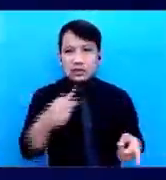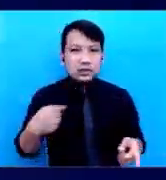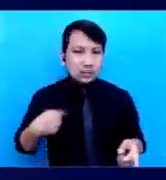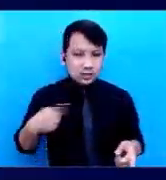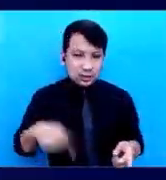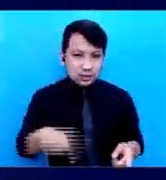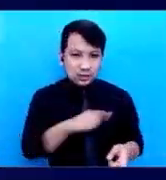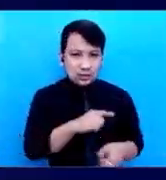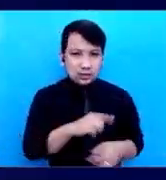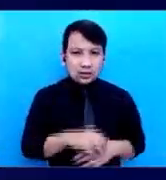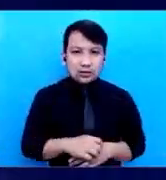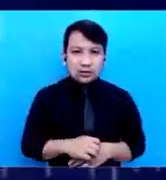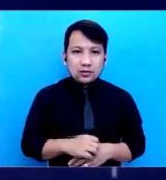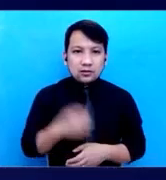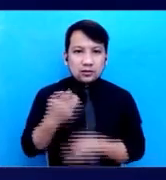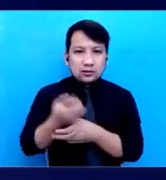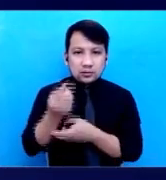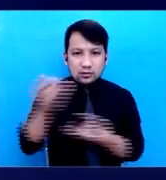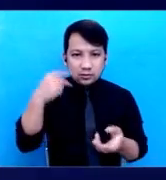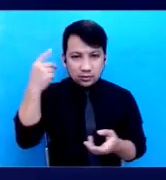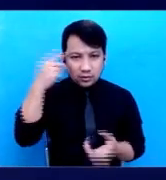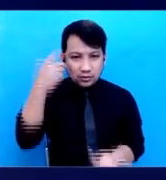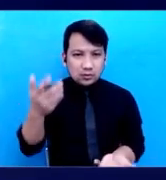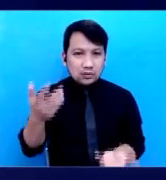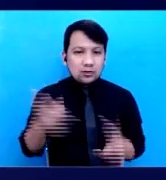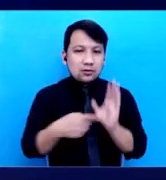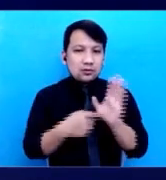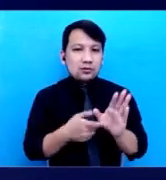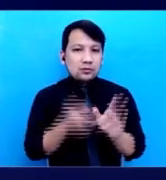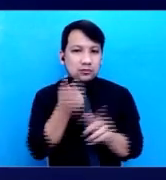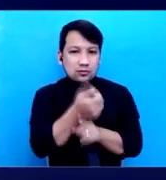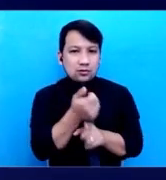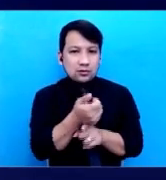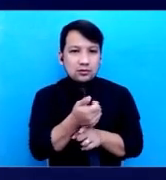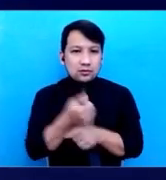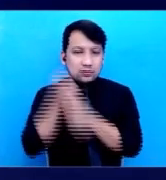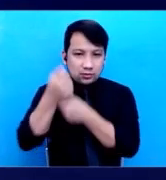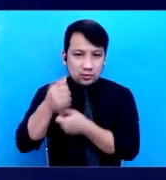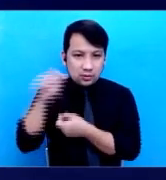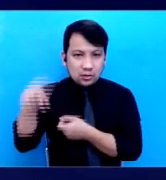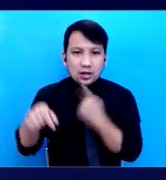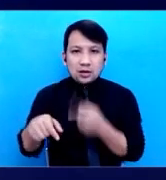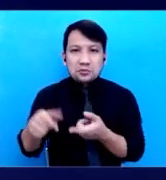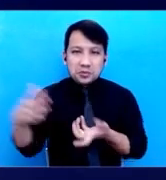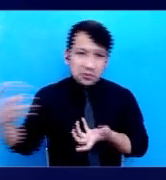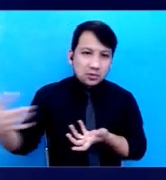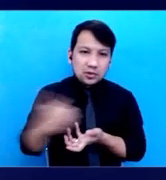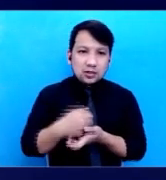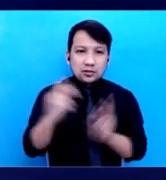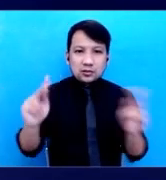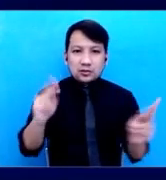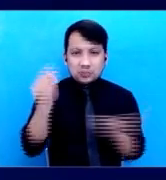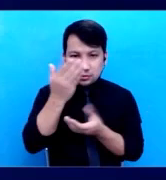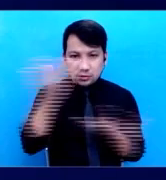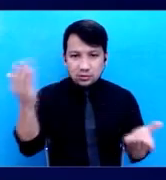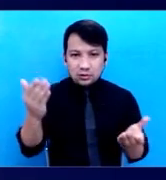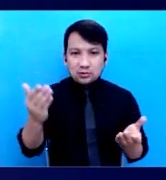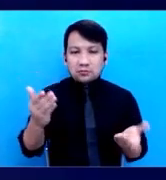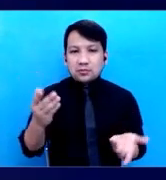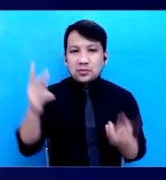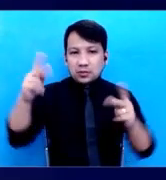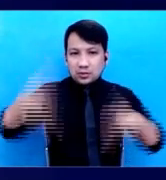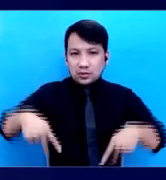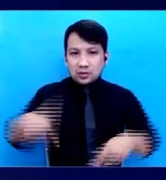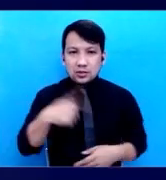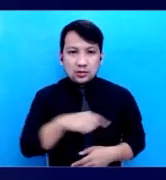hirap kasi sa mga ibang politiko, siguro, nakagawian na nila na doon sa mga rally nila, talagang hakot ang kailangan nilang gawin para magkatao. Kailan tayo